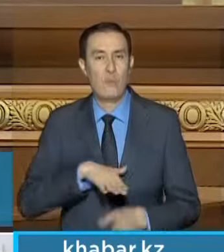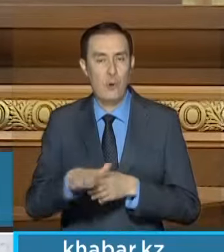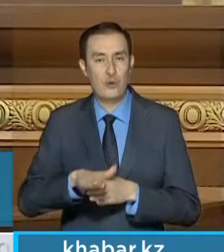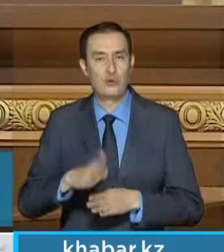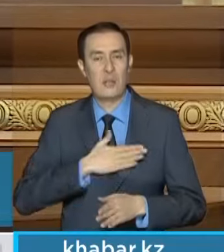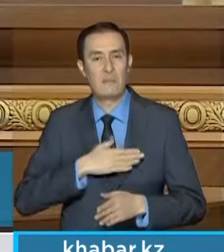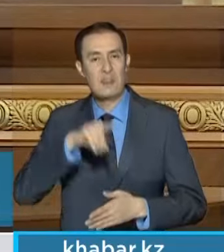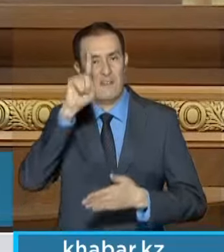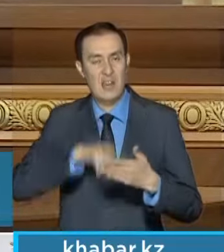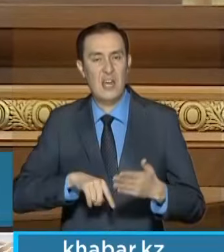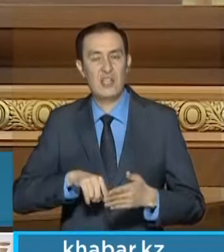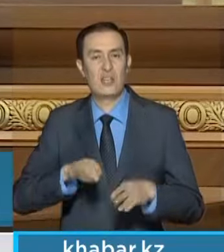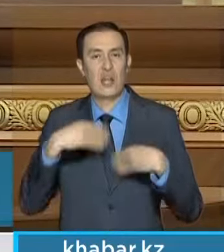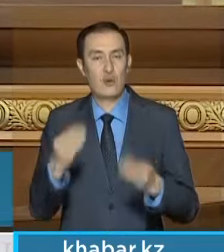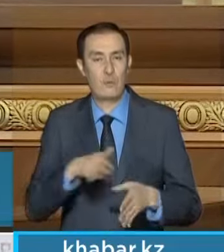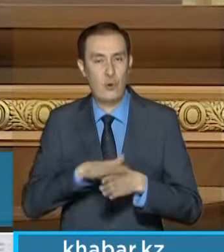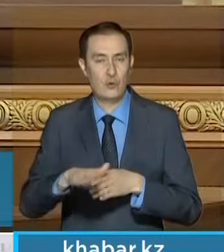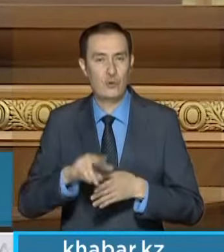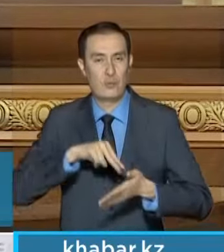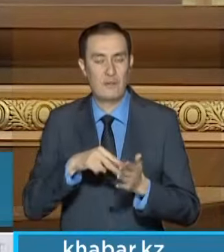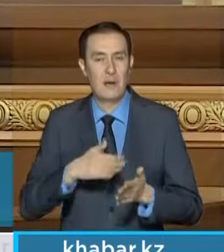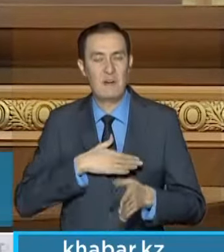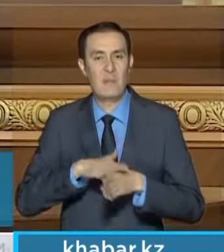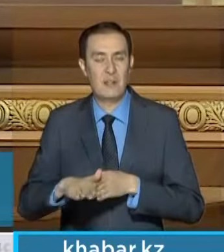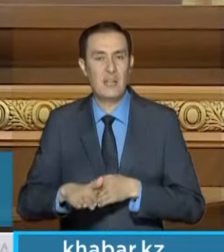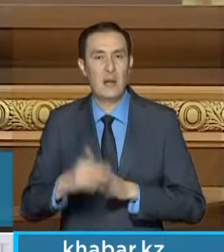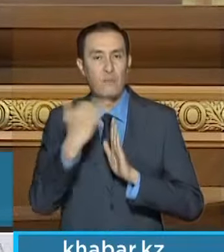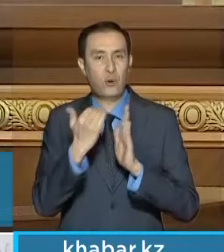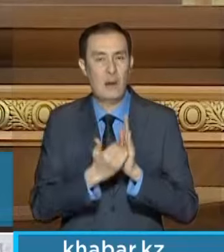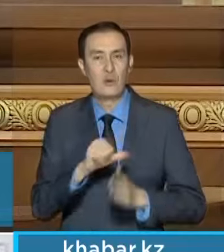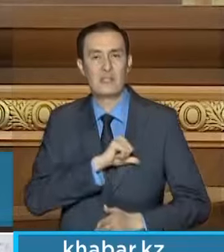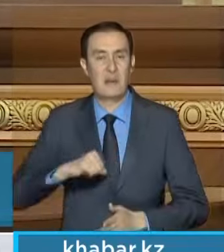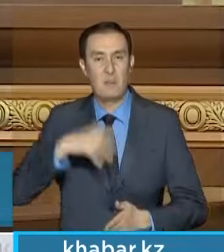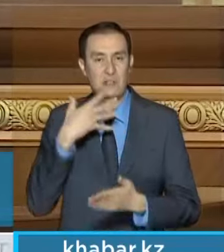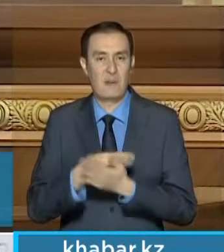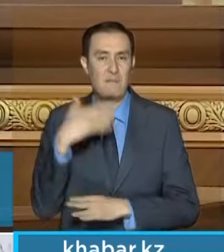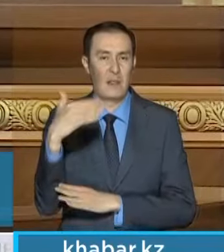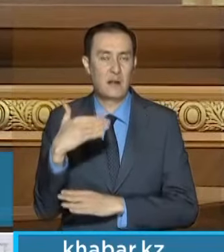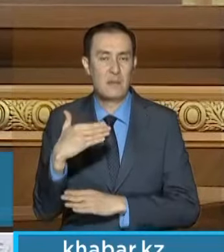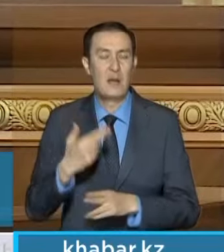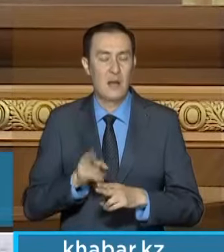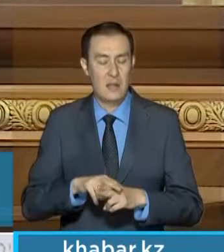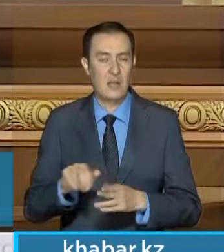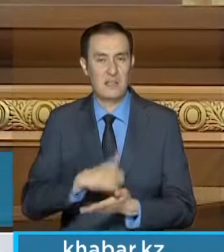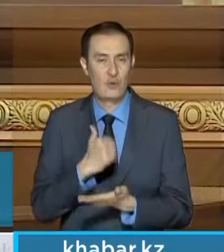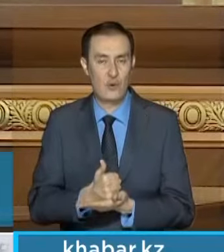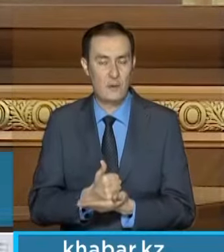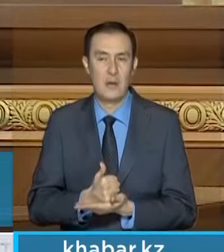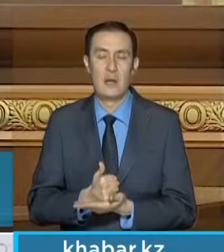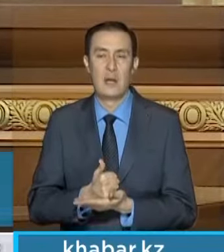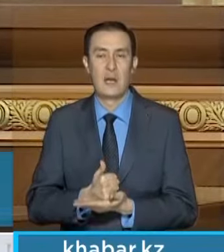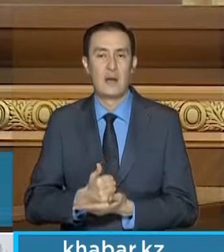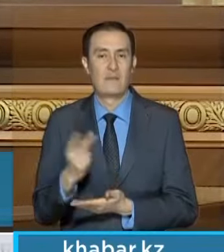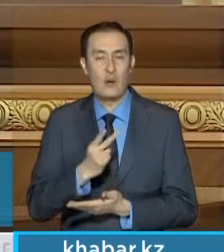дала самостоятельную миссию. Мы пойдем выполнять миссию под нашим флагом. Это самое основное.